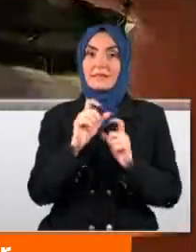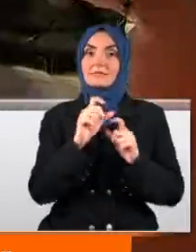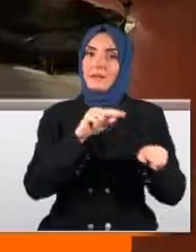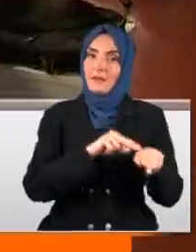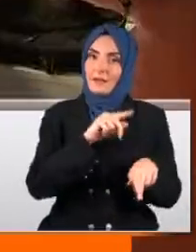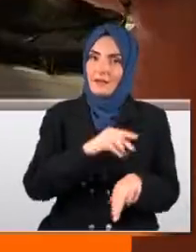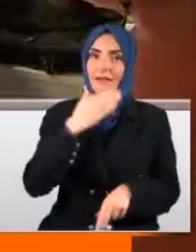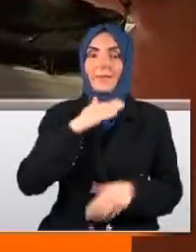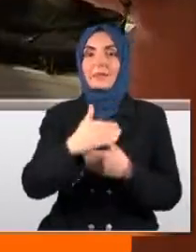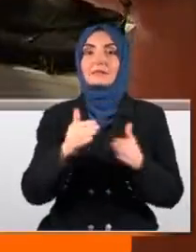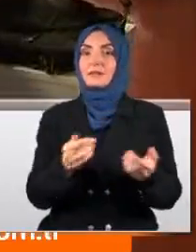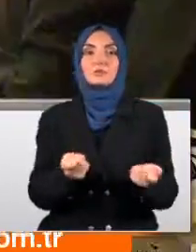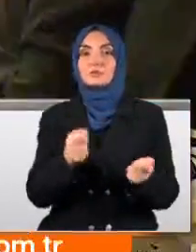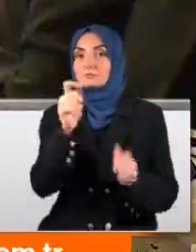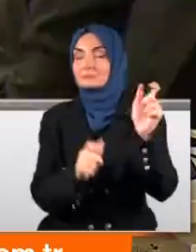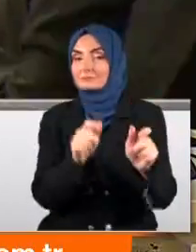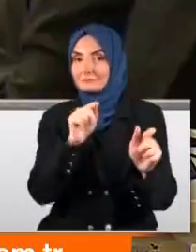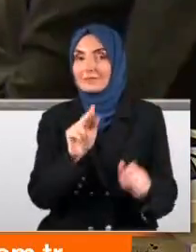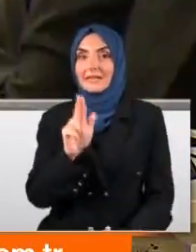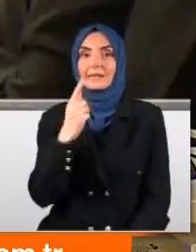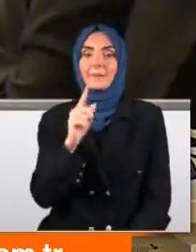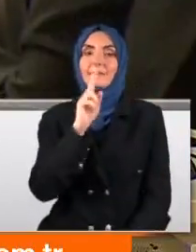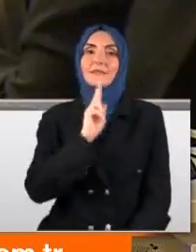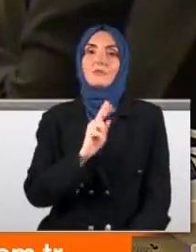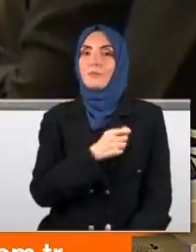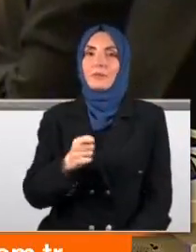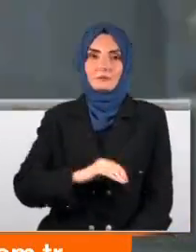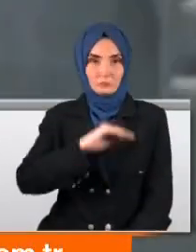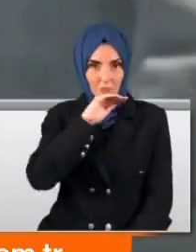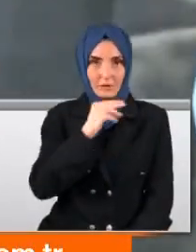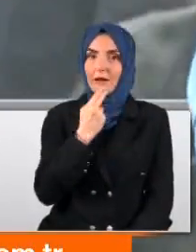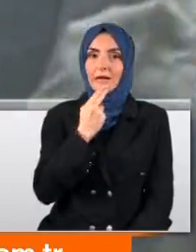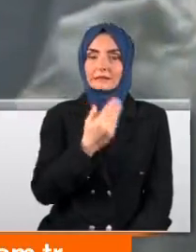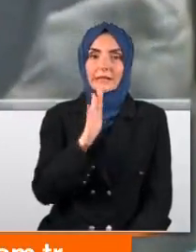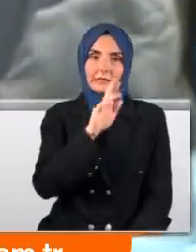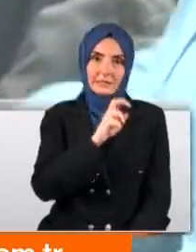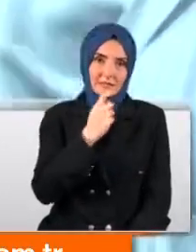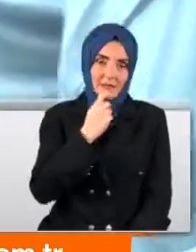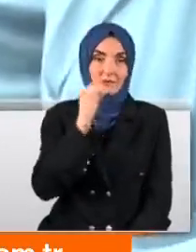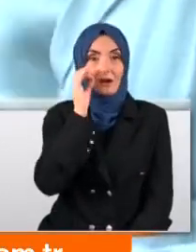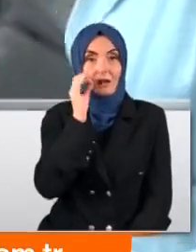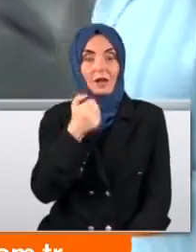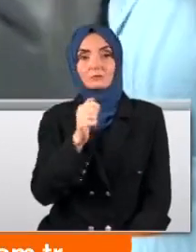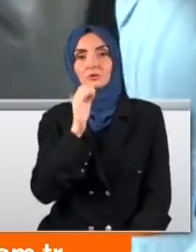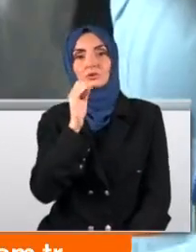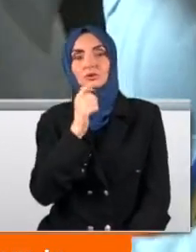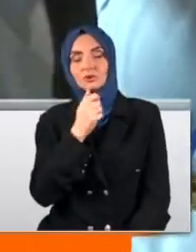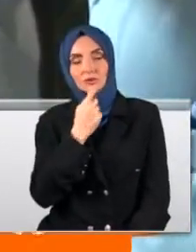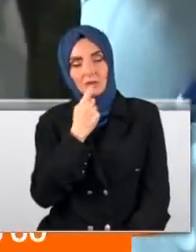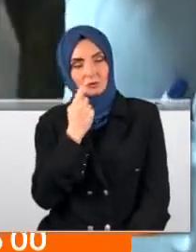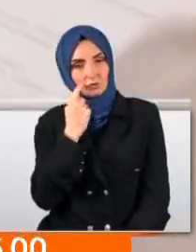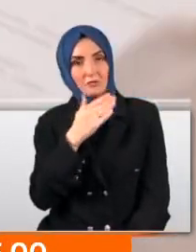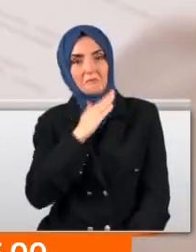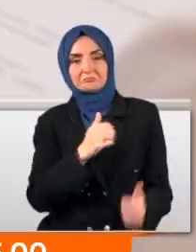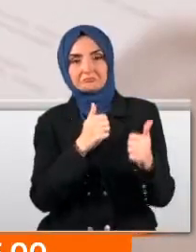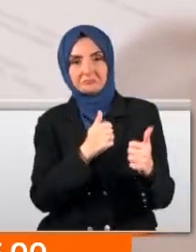sandığı çalışanları 7200 prim gününü doldurup kadınsa 58, erkekse 60 yaşına geldiğinde emekli olabiliyor. Bağkur'da